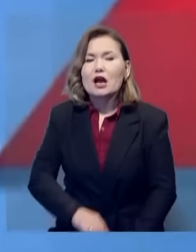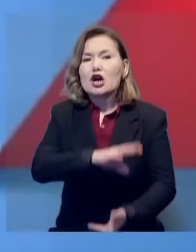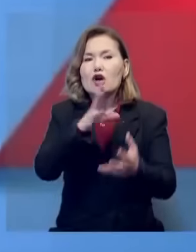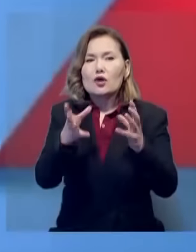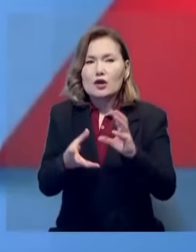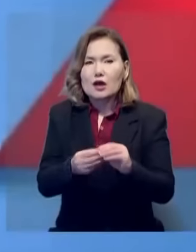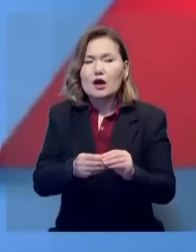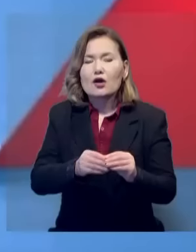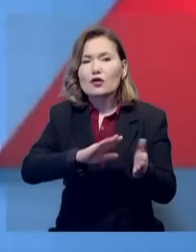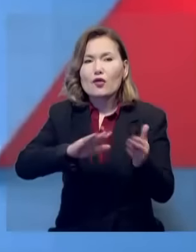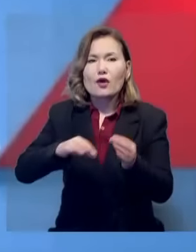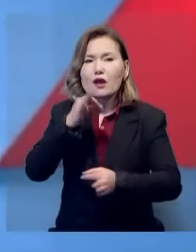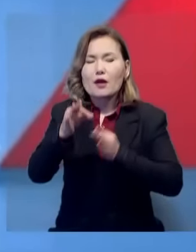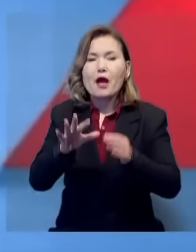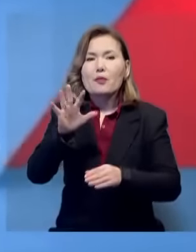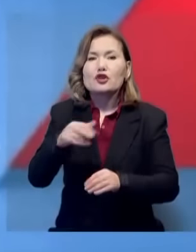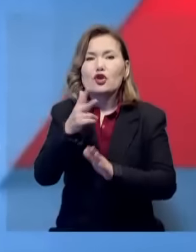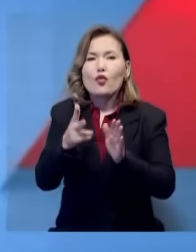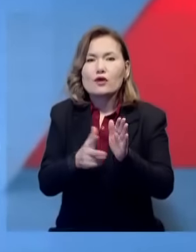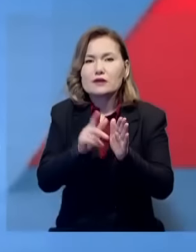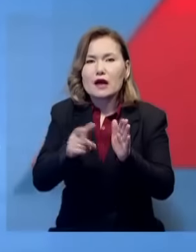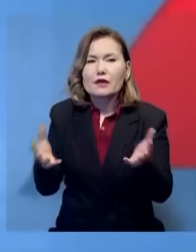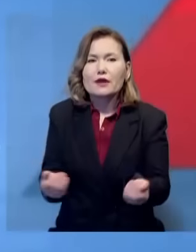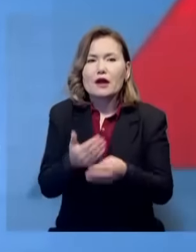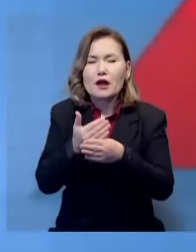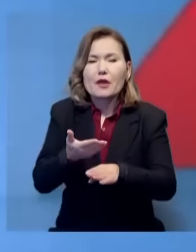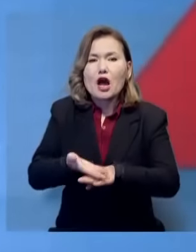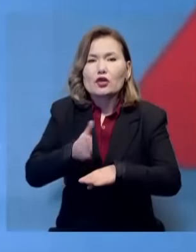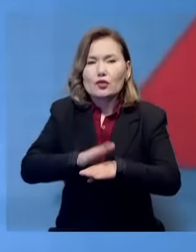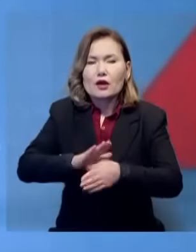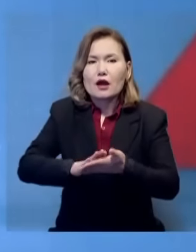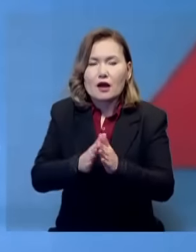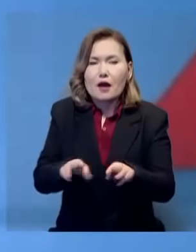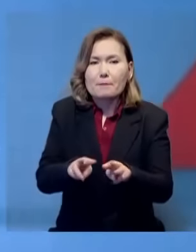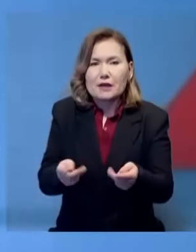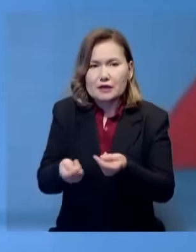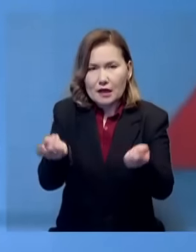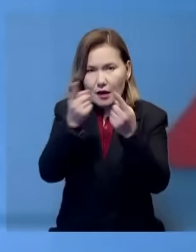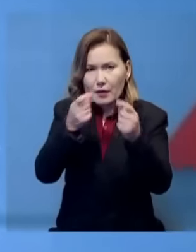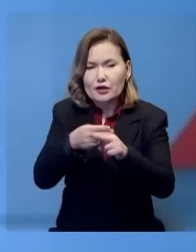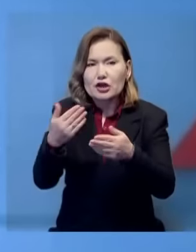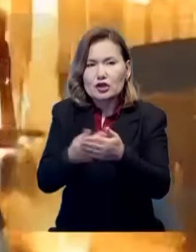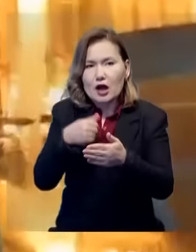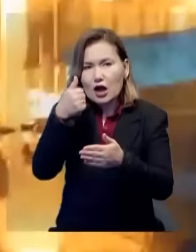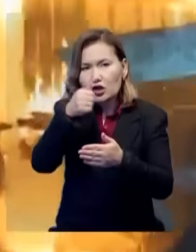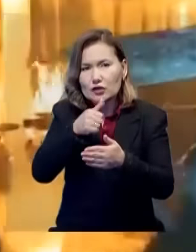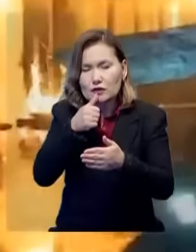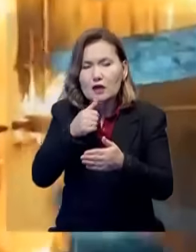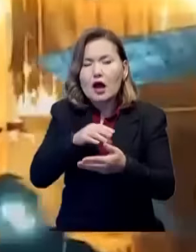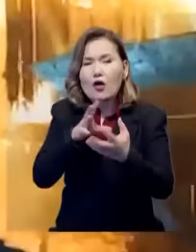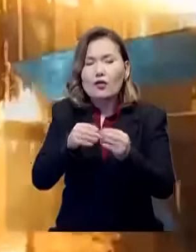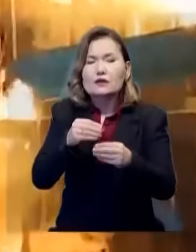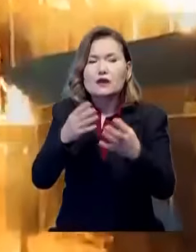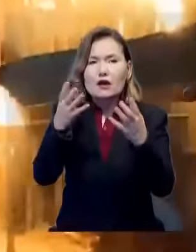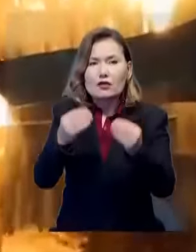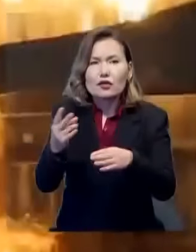Жалпы өткен тәулікте 518 адам құтқарылды. Бұл туралы төтенше жағдайлар министрлігі хабарлады. Жаңа жыл түні құтқарушылар күшейтілген